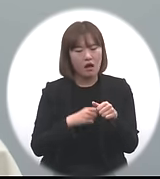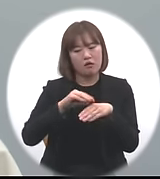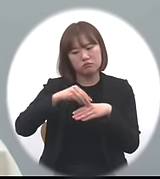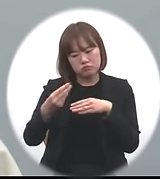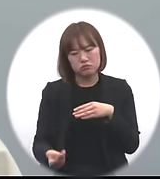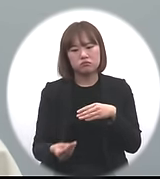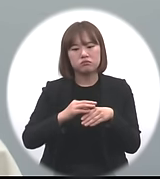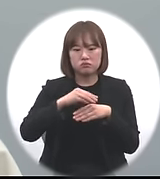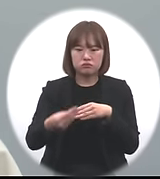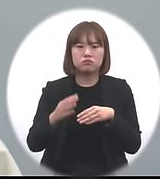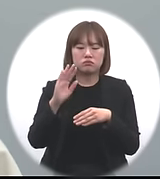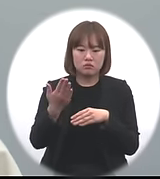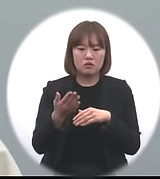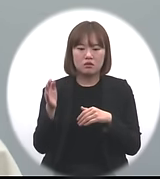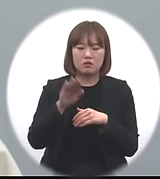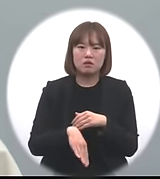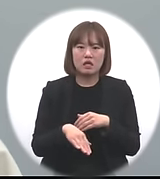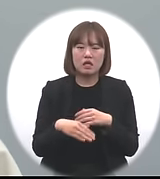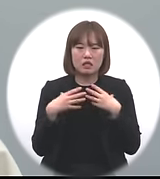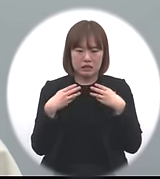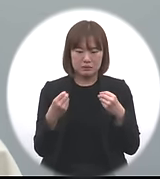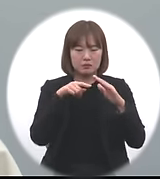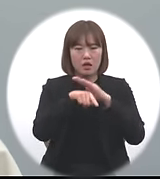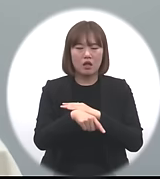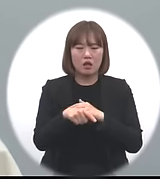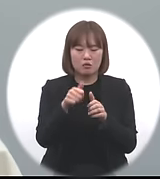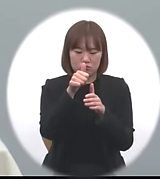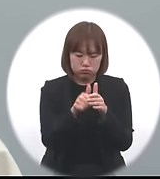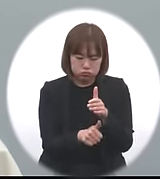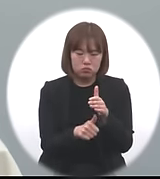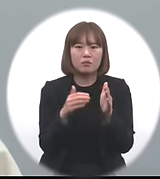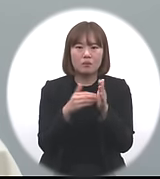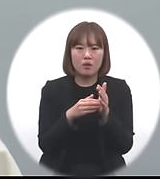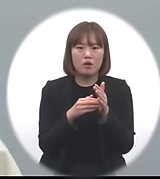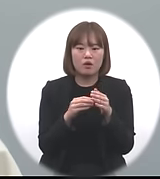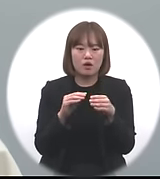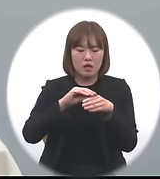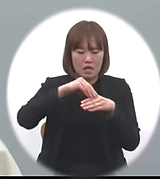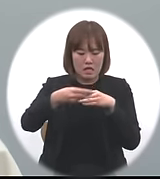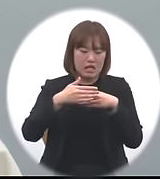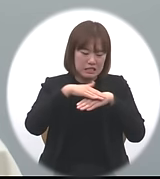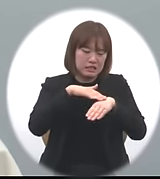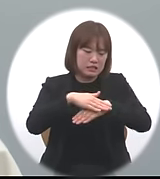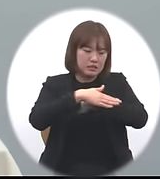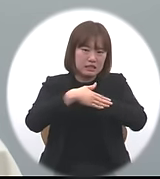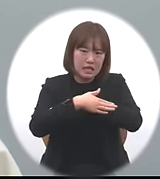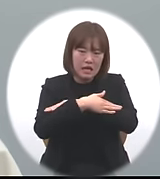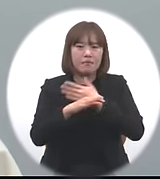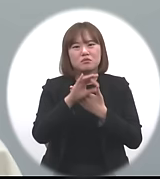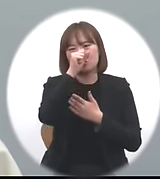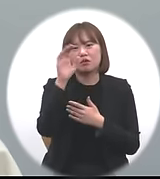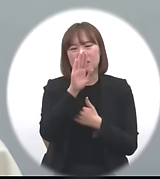떨어져 나간답니다. 그냥 샤워하고 하는 동안에. 그런데 찜질방에 가서 불려가지고 밀면 죽은 세포 속에 있는 산 세포까지 싹다 긁어내는